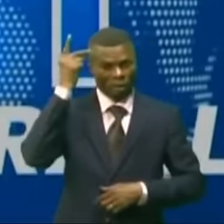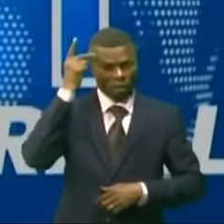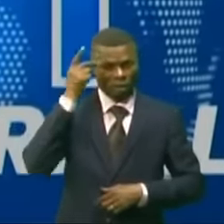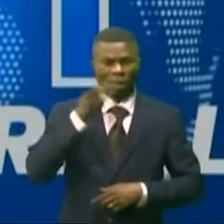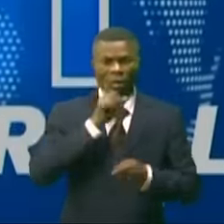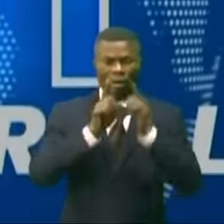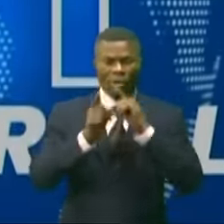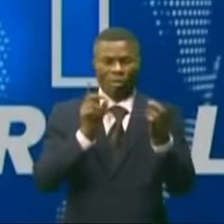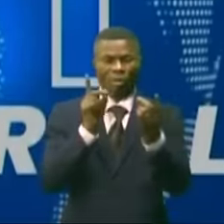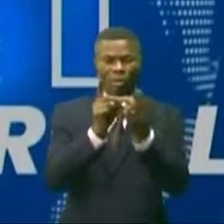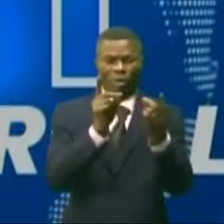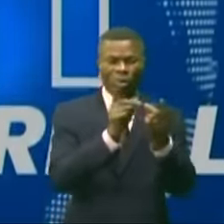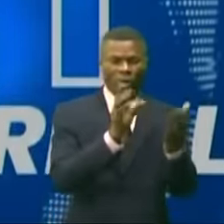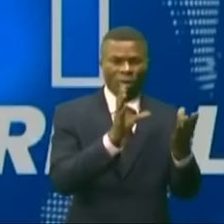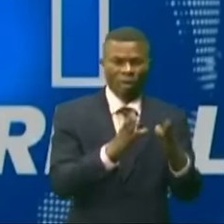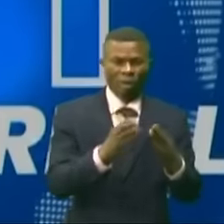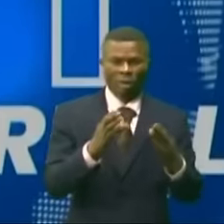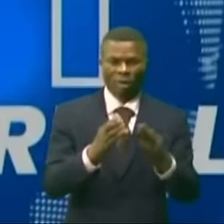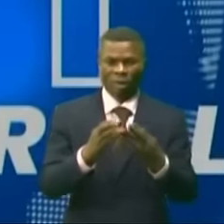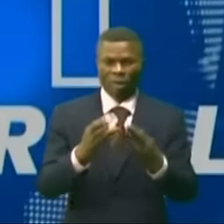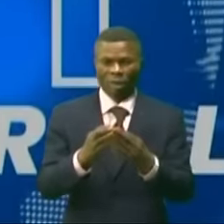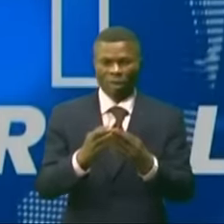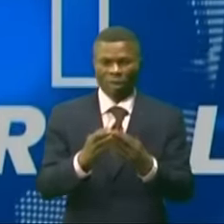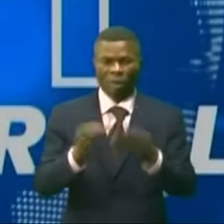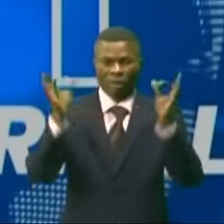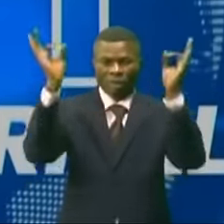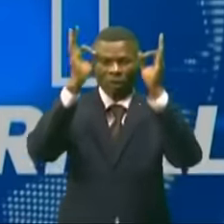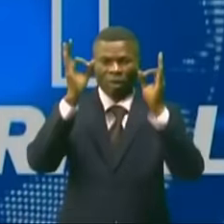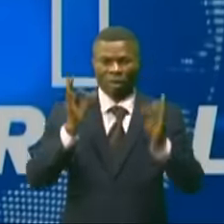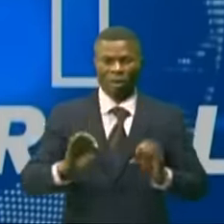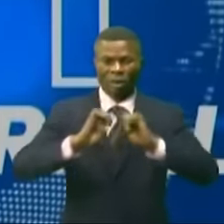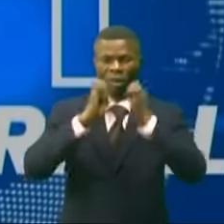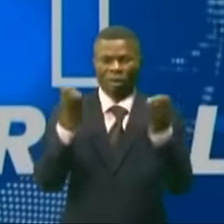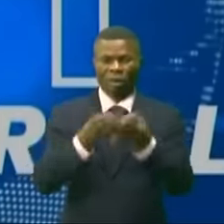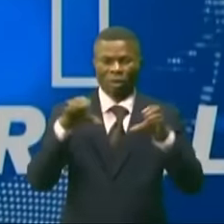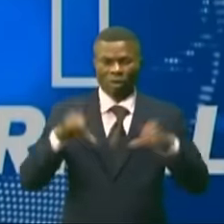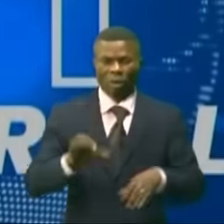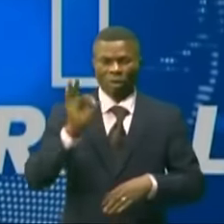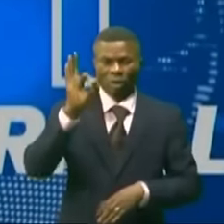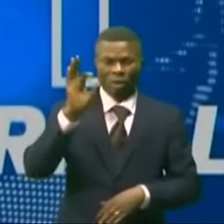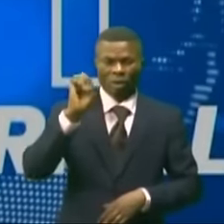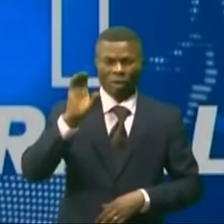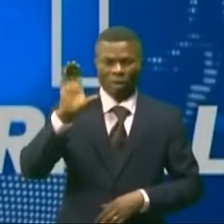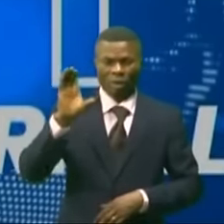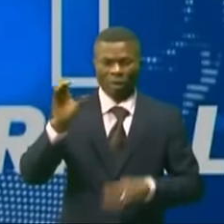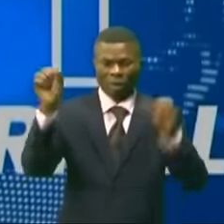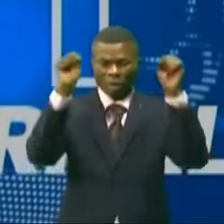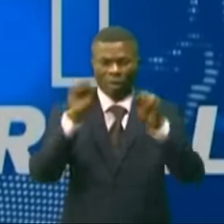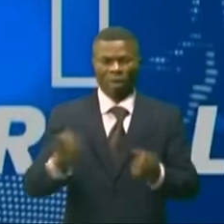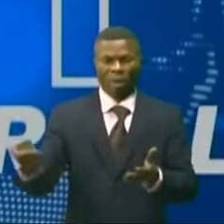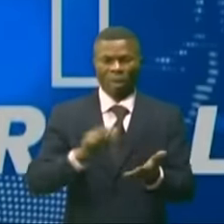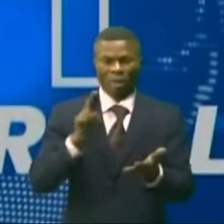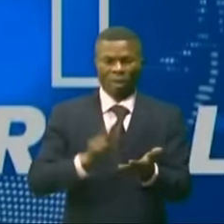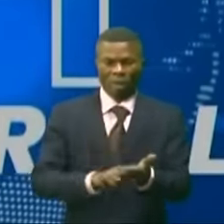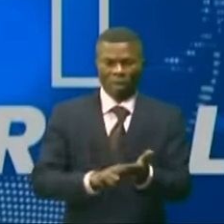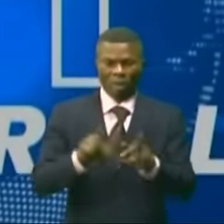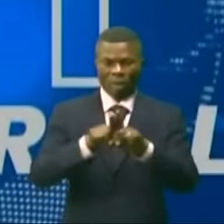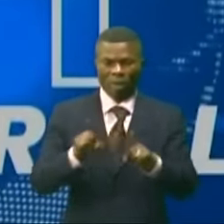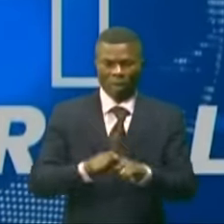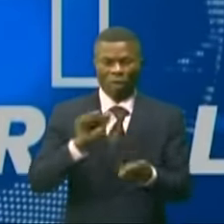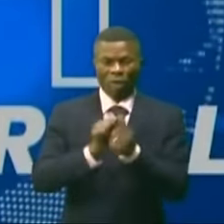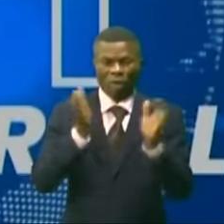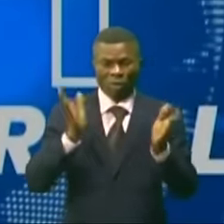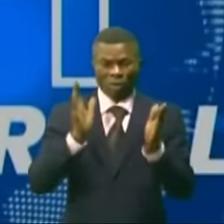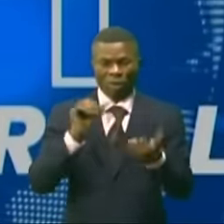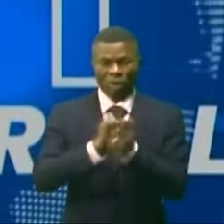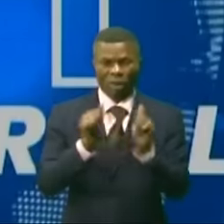échanges consultatifs avec la Fédération des Entreprises du Congo le système fiscal congolais et son incidence